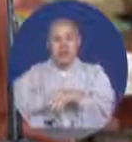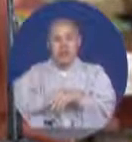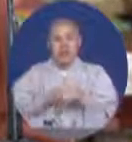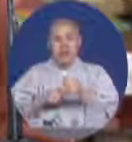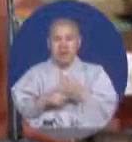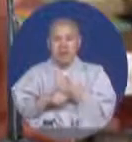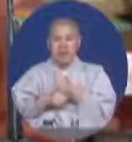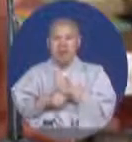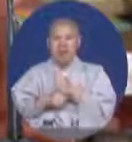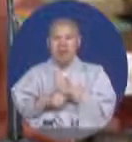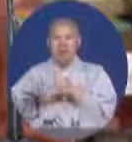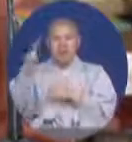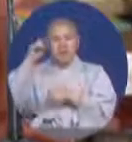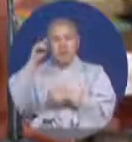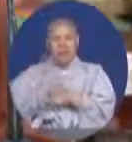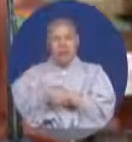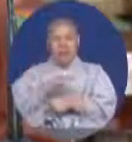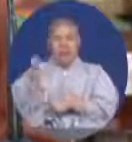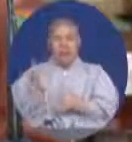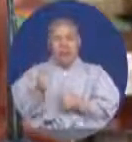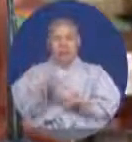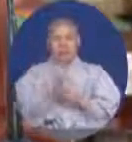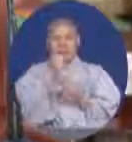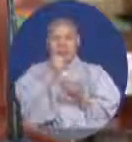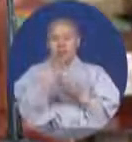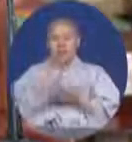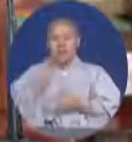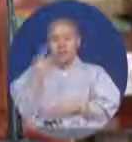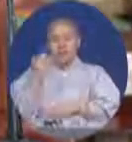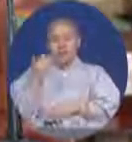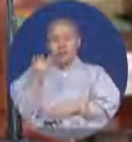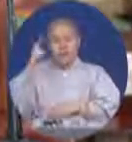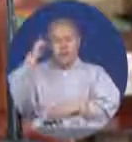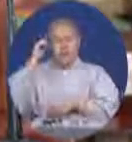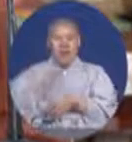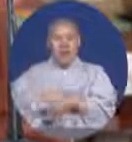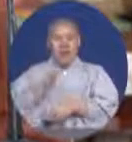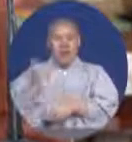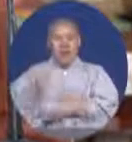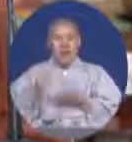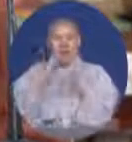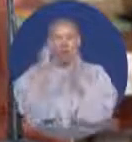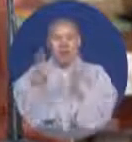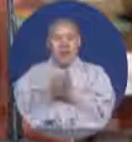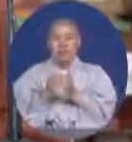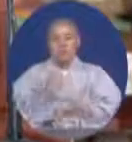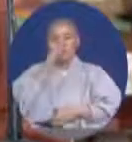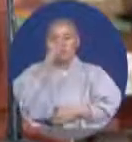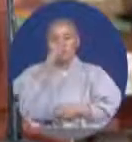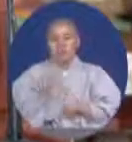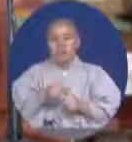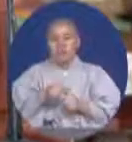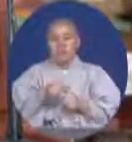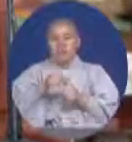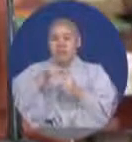그래서 지혜로 성불하고 지혜로 모든 중생제도 하고 이게